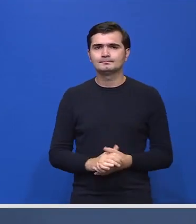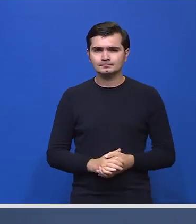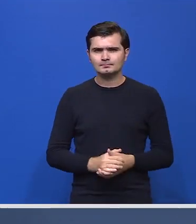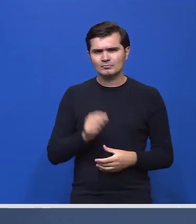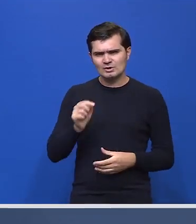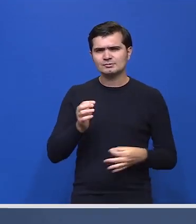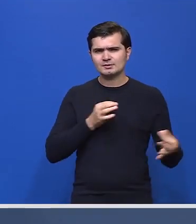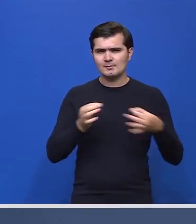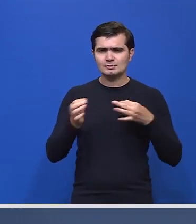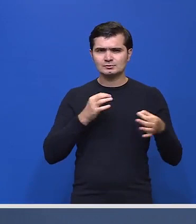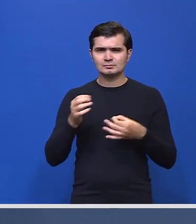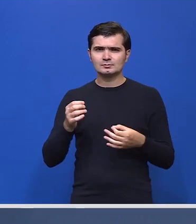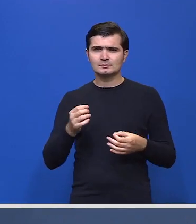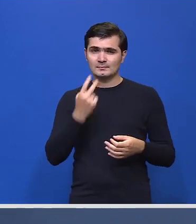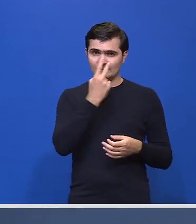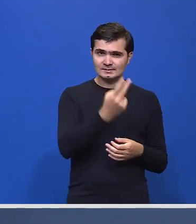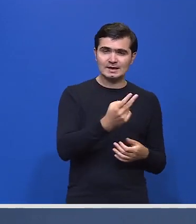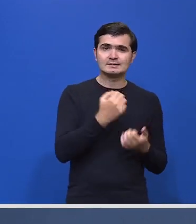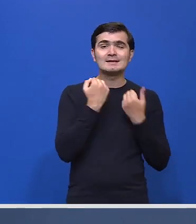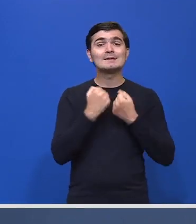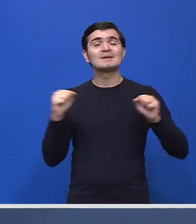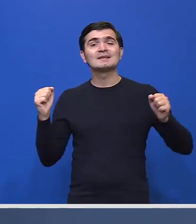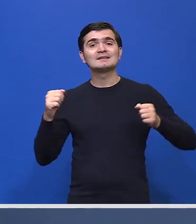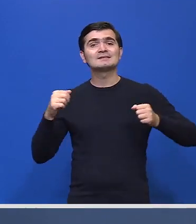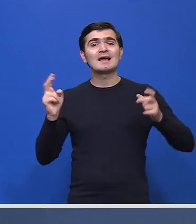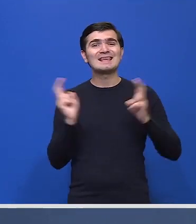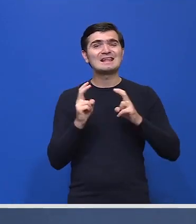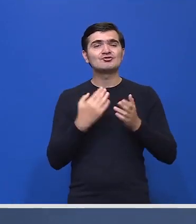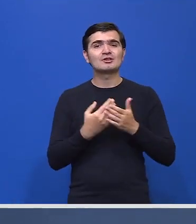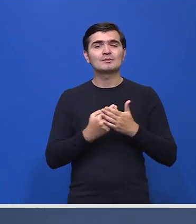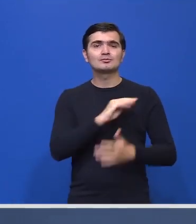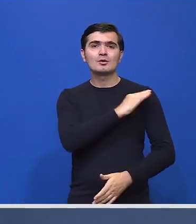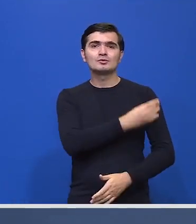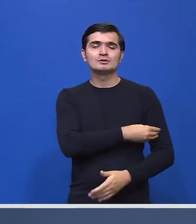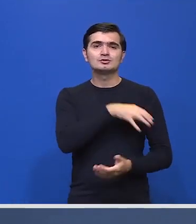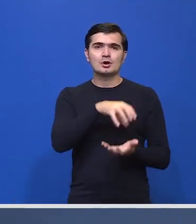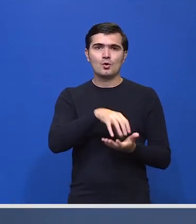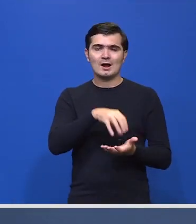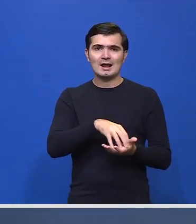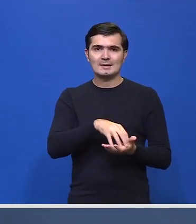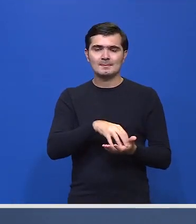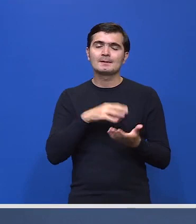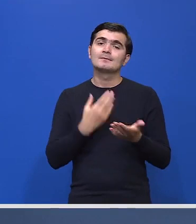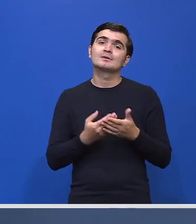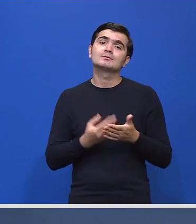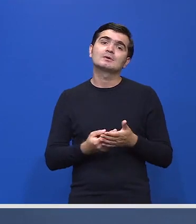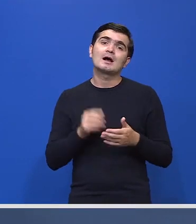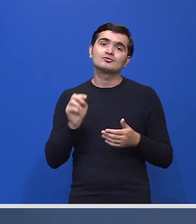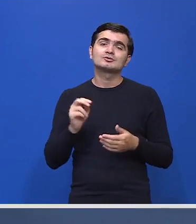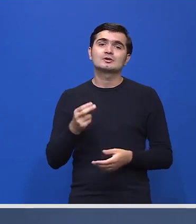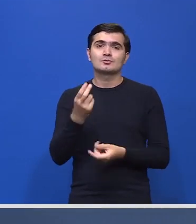vizează independența energetică pentru autoritățile publice locale, astfel încât costurile